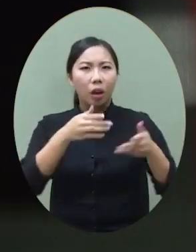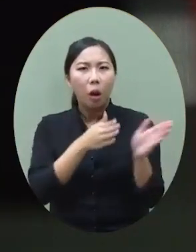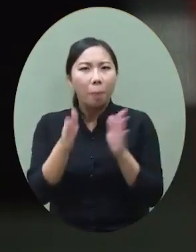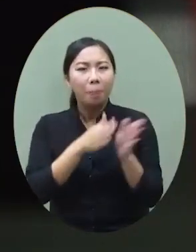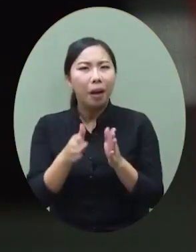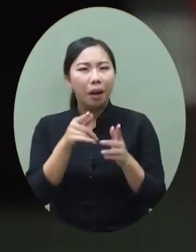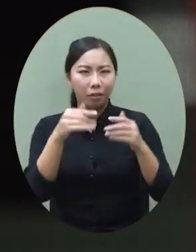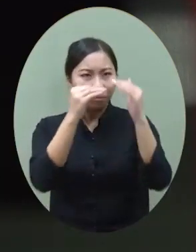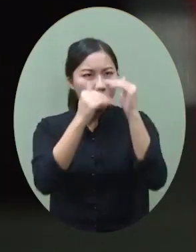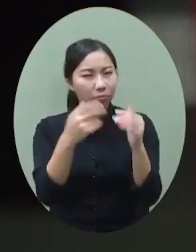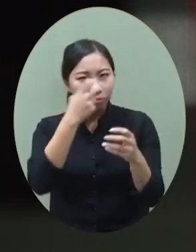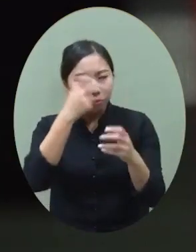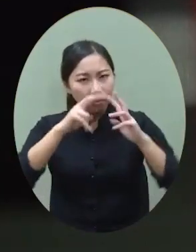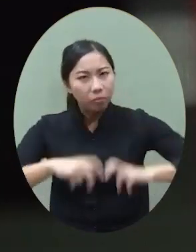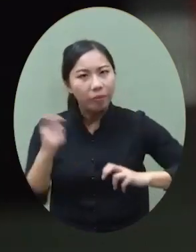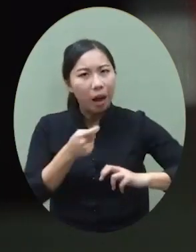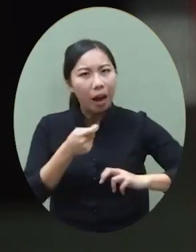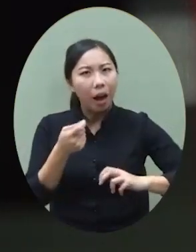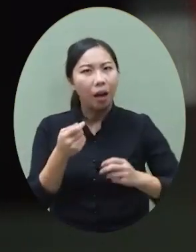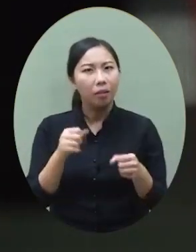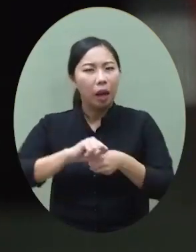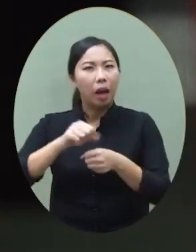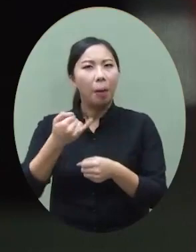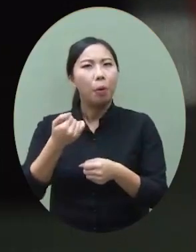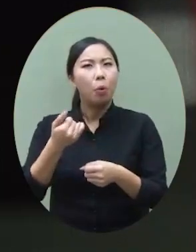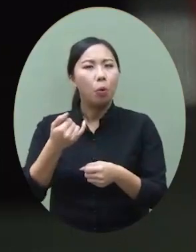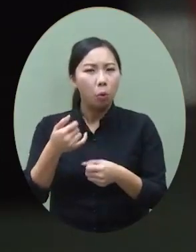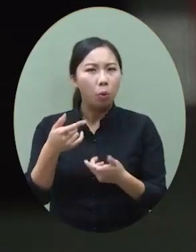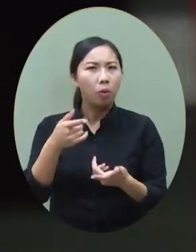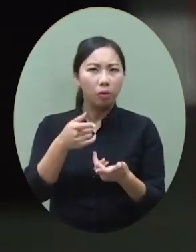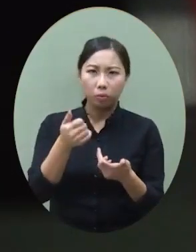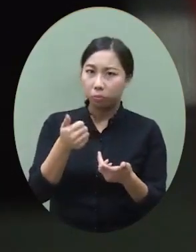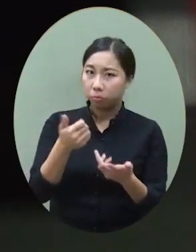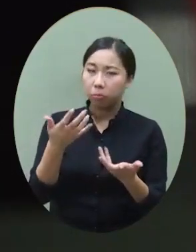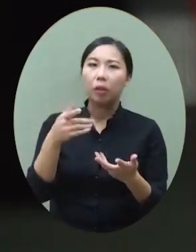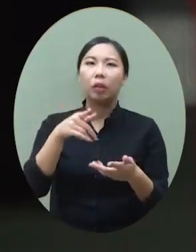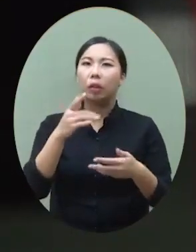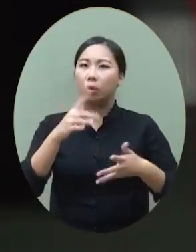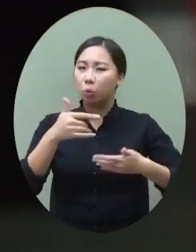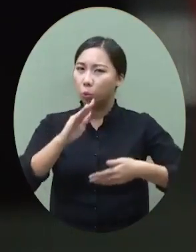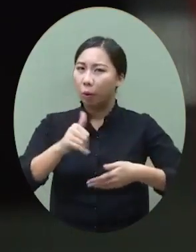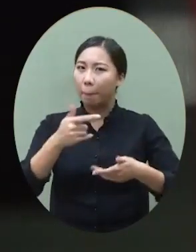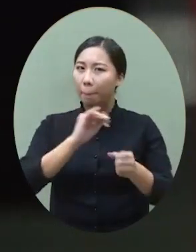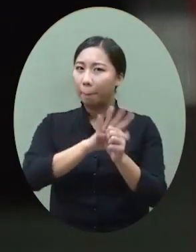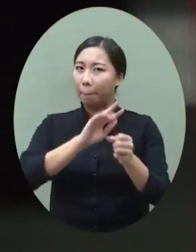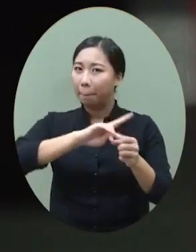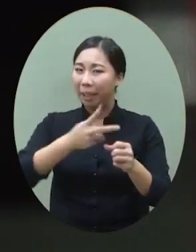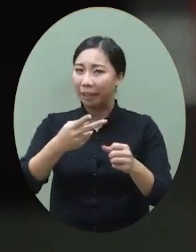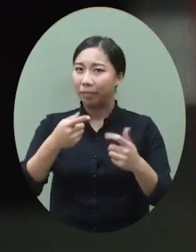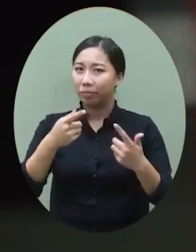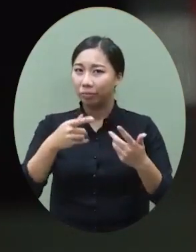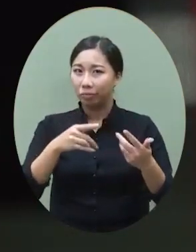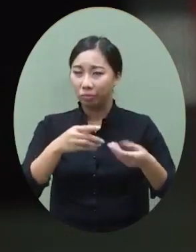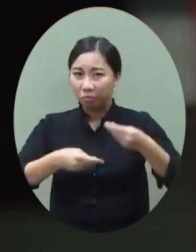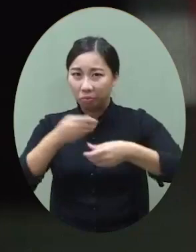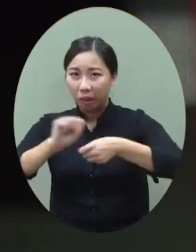預期會唔會嚟緊有越嚟越多即係變種病毒嘅個案？因為即係依家其實可能。即係排序嗰個工作都即係可能